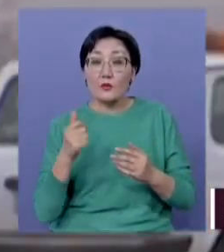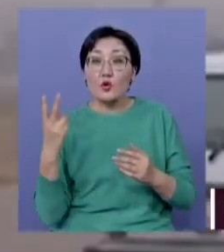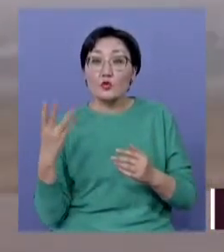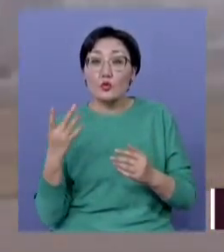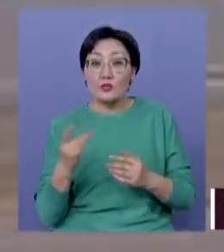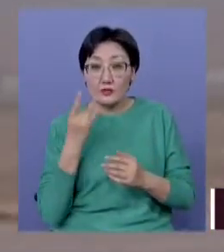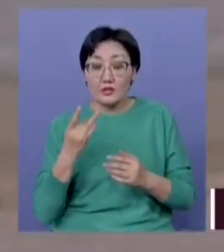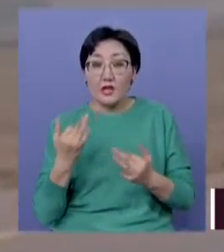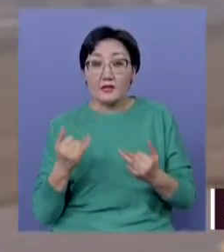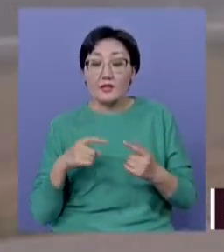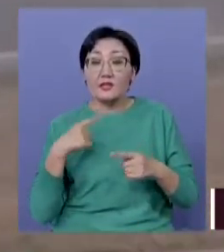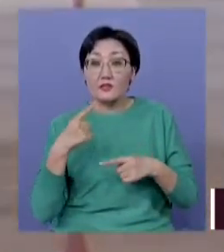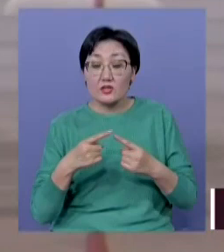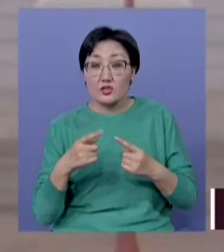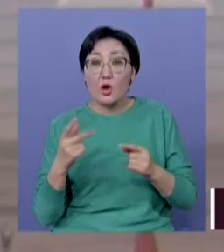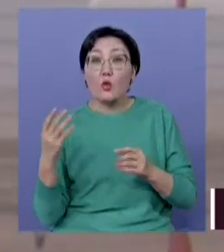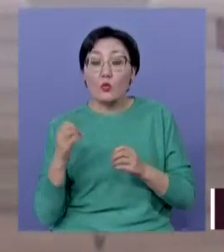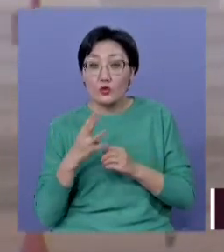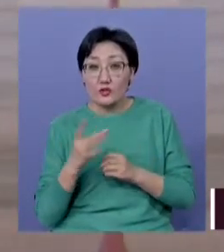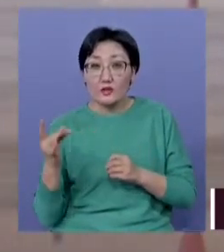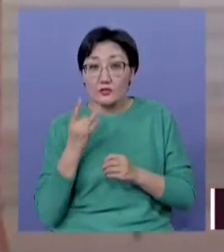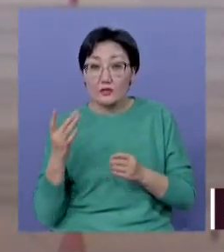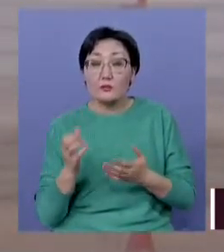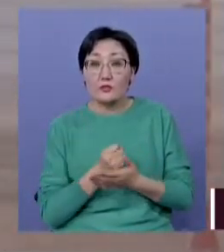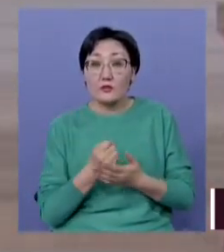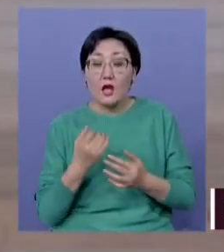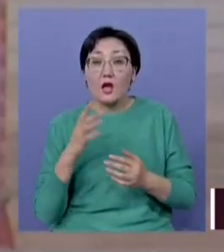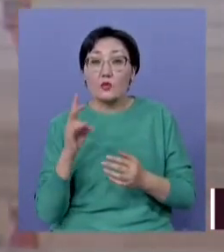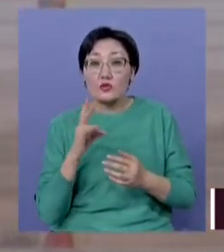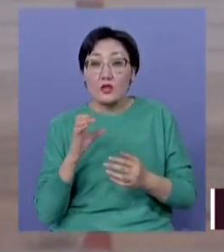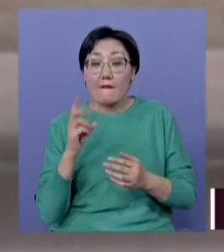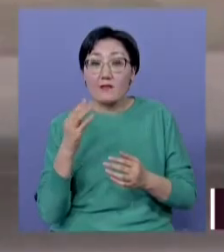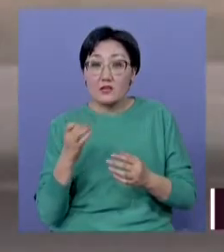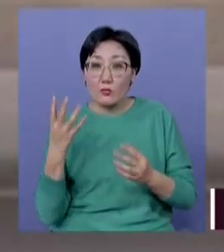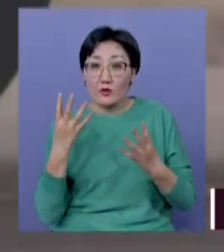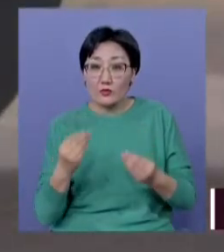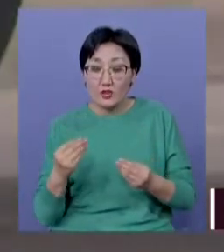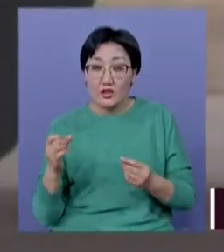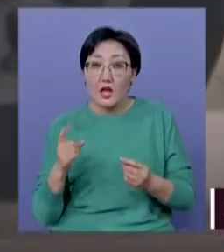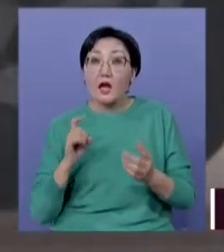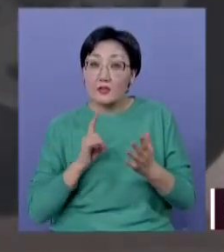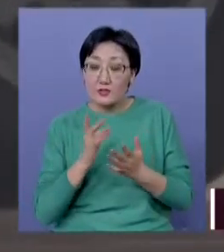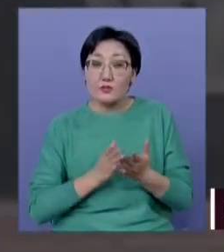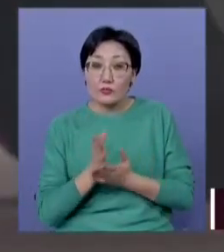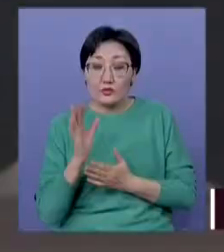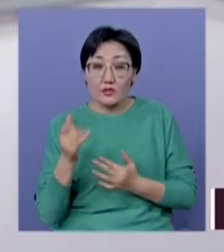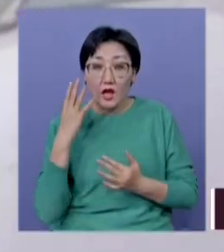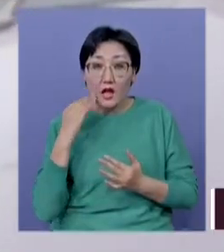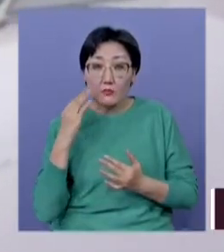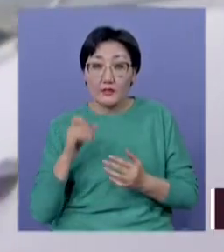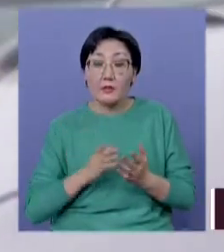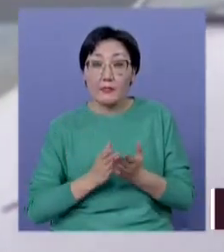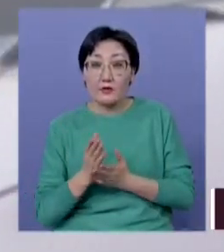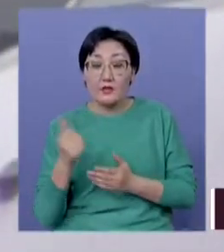рет болса, енді 14-ке жеткізілмек. Атап айтқанда, Нұр-Сұлтан-Варшава бағыты күнделікті рейс болады. Сондай-ақ Варшава-Алматы бағытына